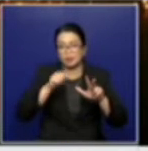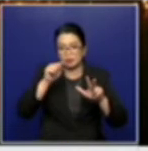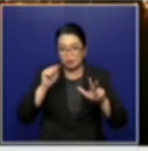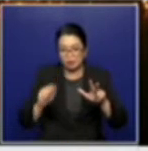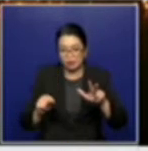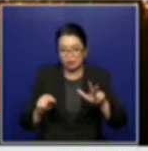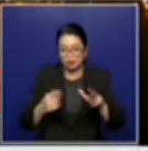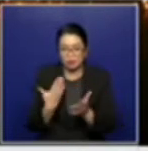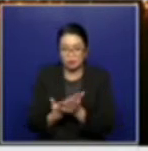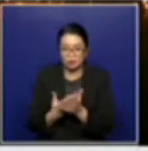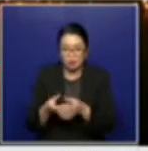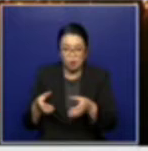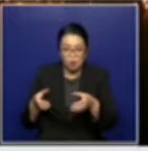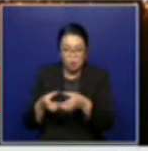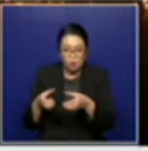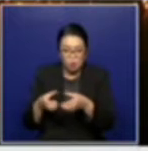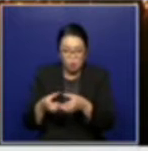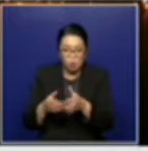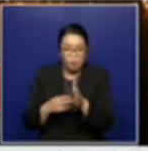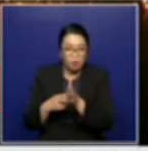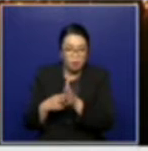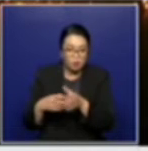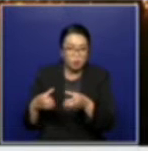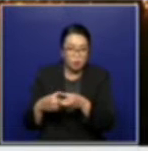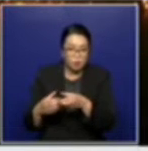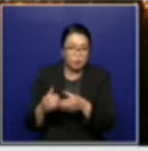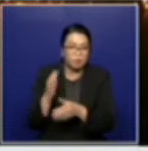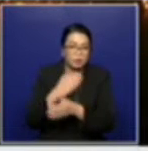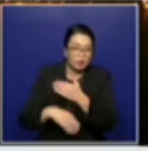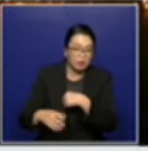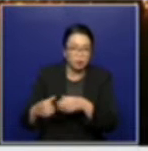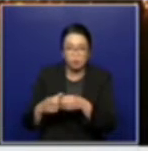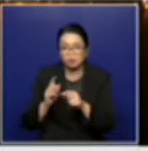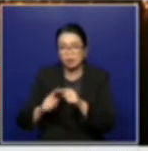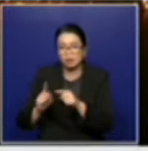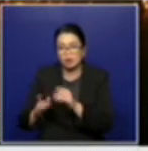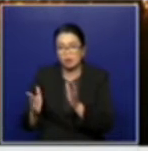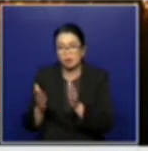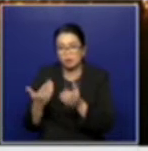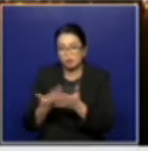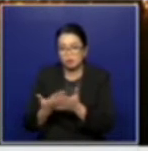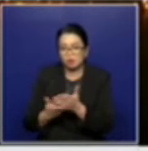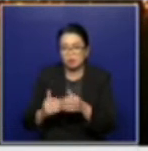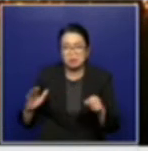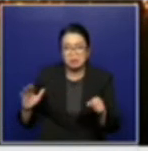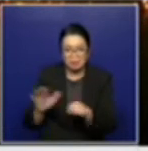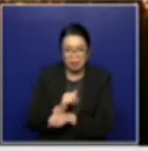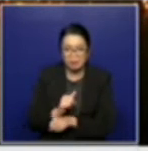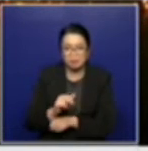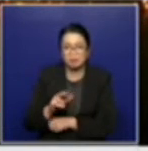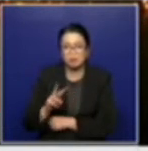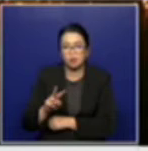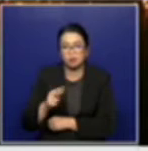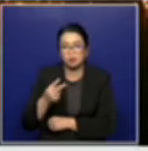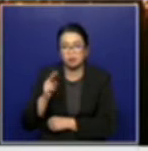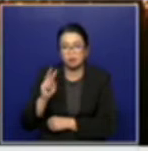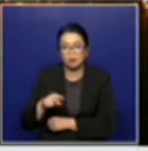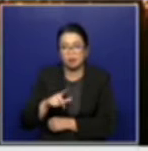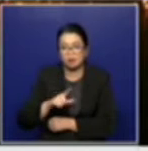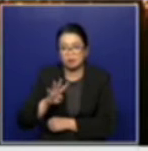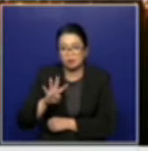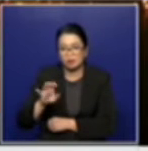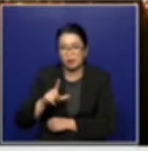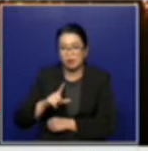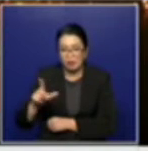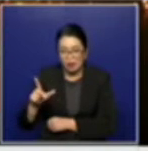93% เงินเยียวยากลุ่มที่เปราะบางที่สุดจำนวน 20,000 ล้านวันนี้เราใช้เต็มวงเงินไปแล้วครับในขณะที่เงินช่วยเหลือเ